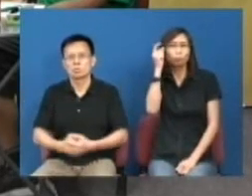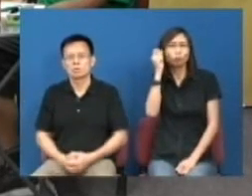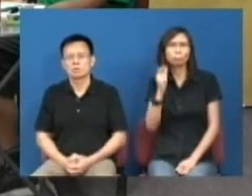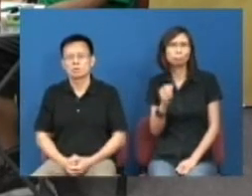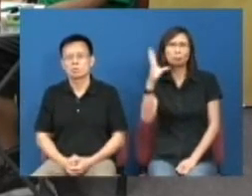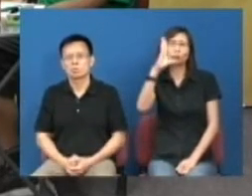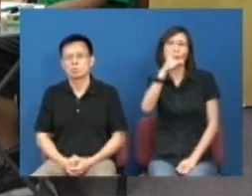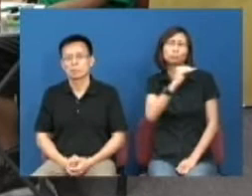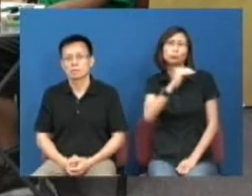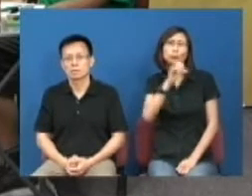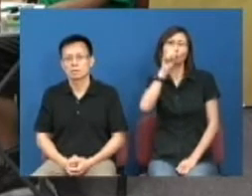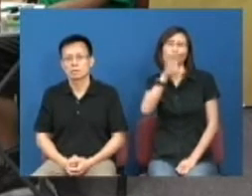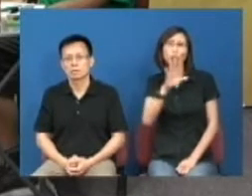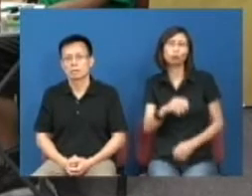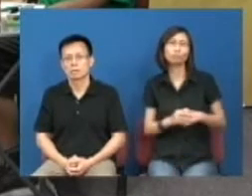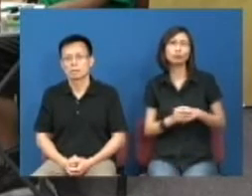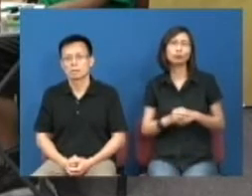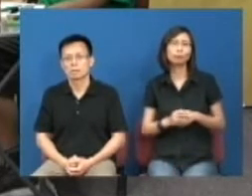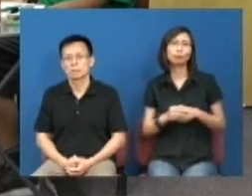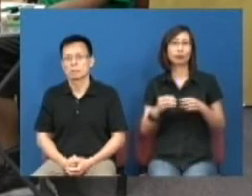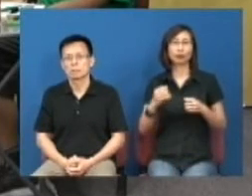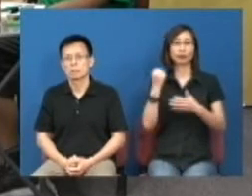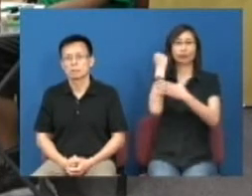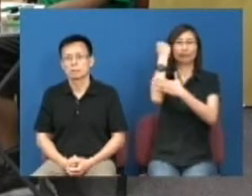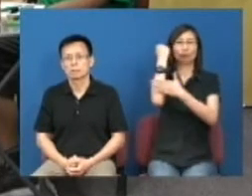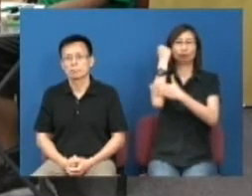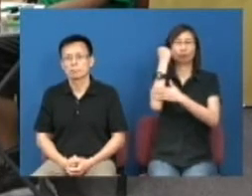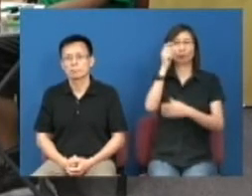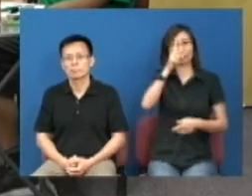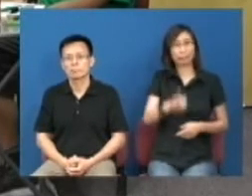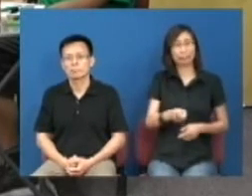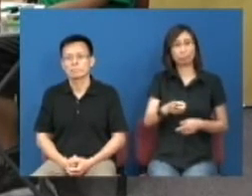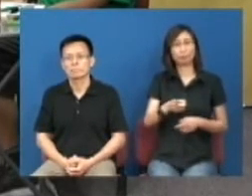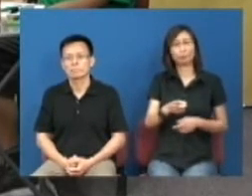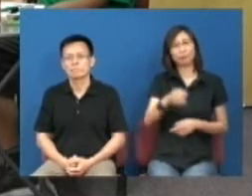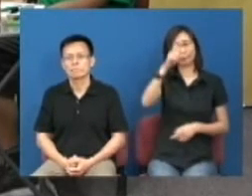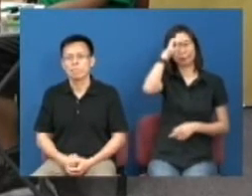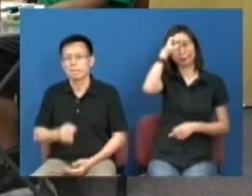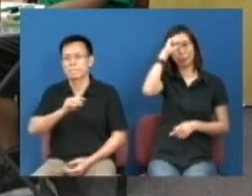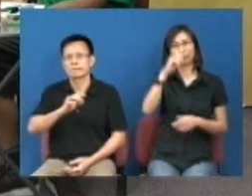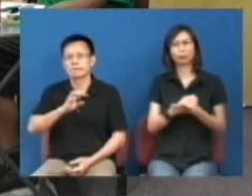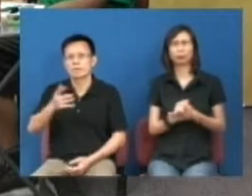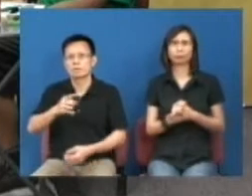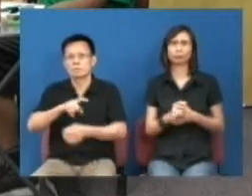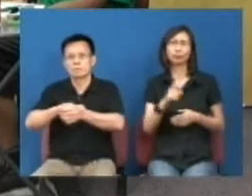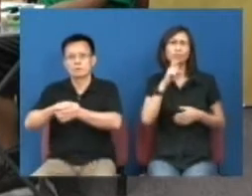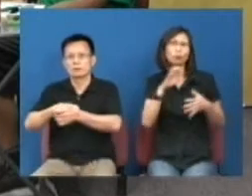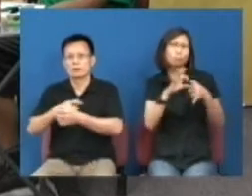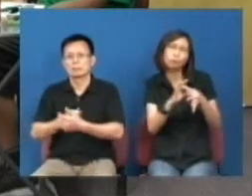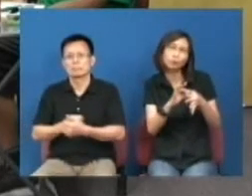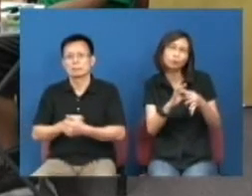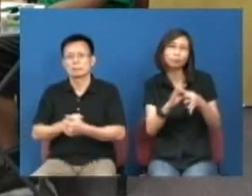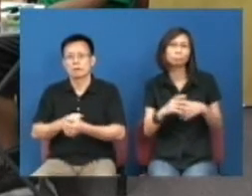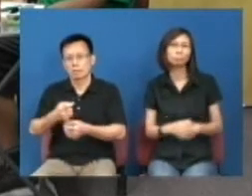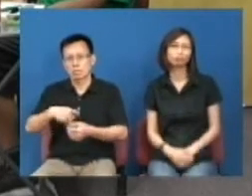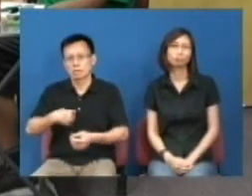點解擺咗呢個辛亥革命一百週年作為成個悼念六四嗰個部分。 其實都而家拉唔到街啊！我